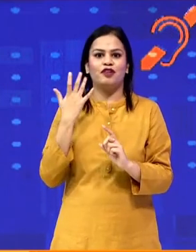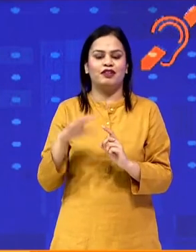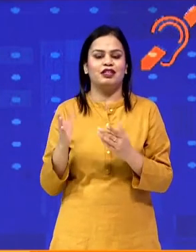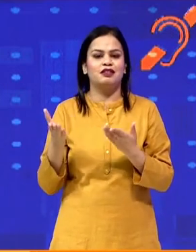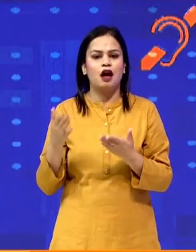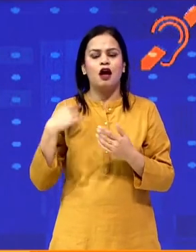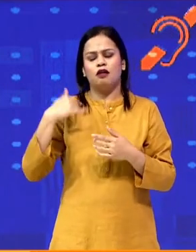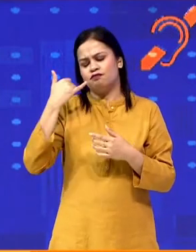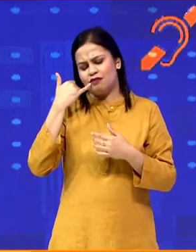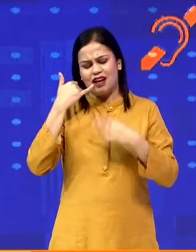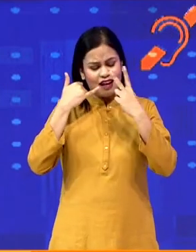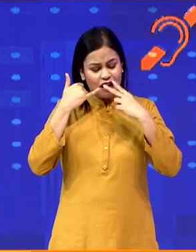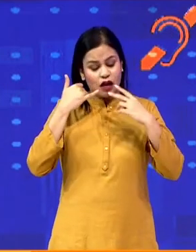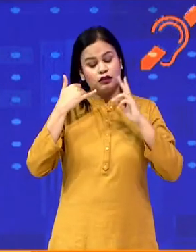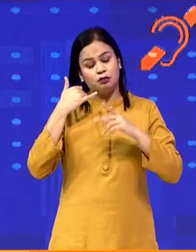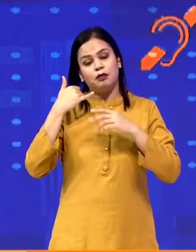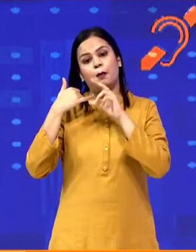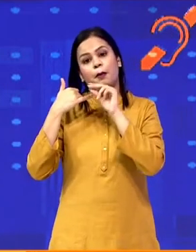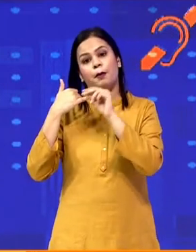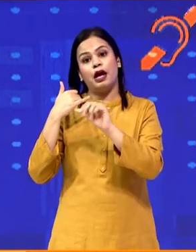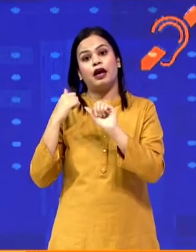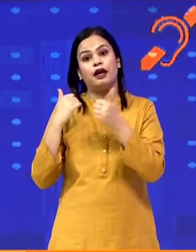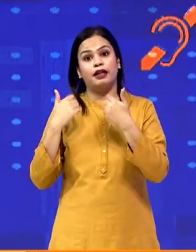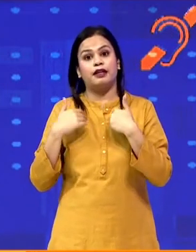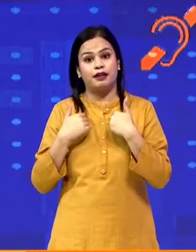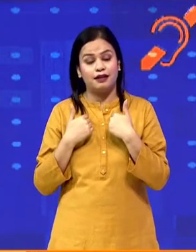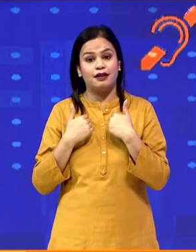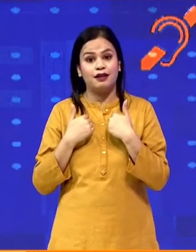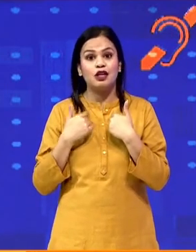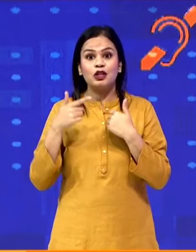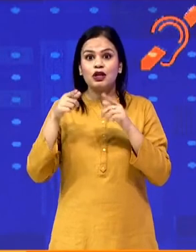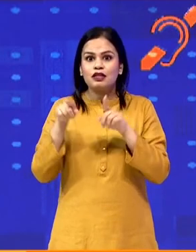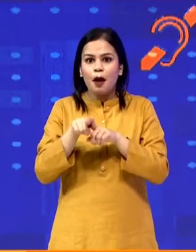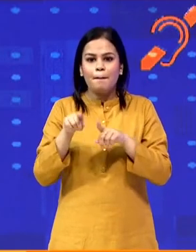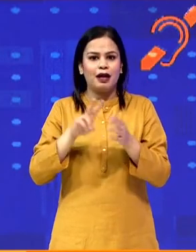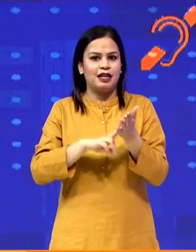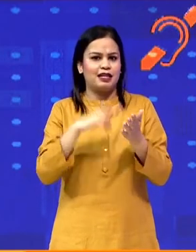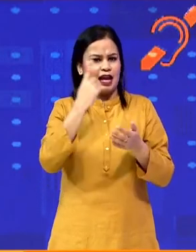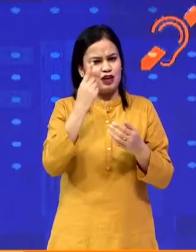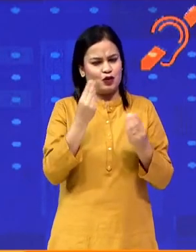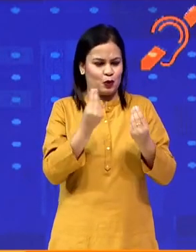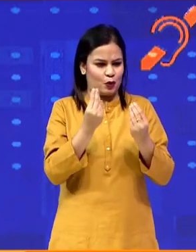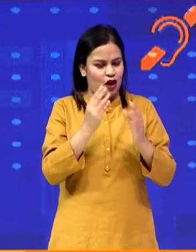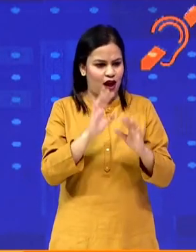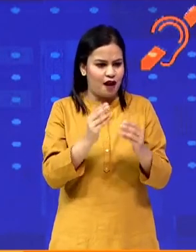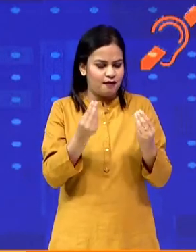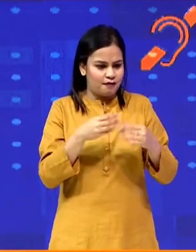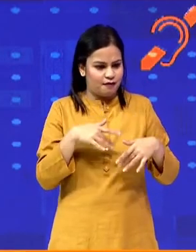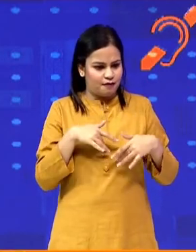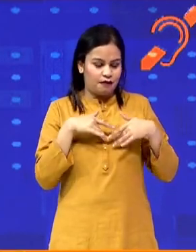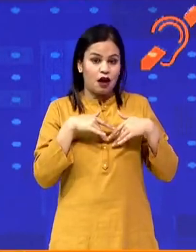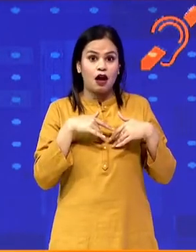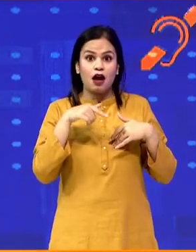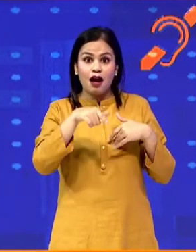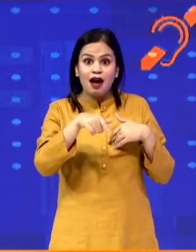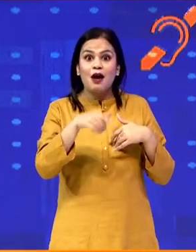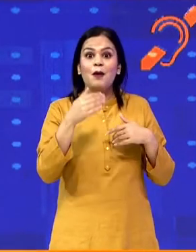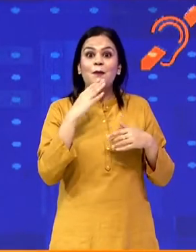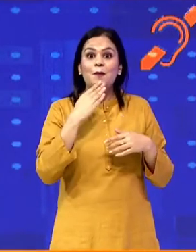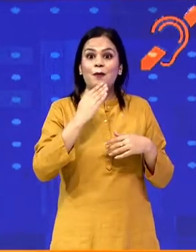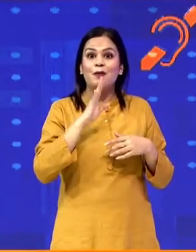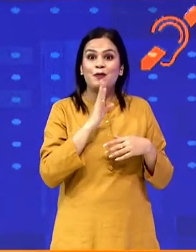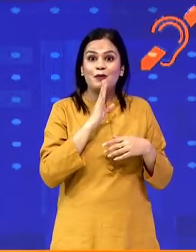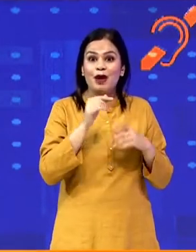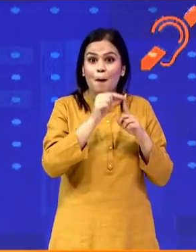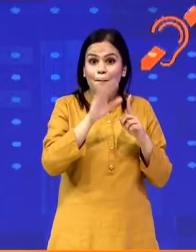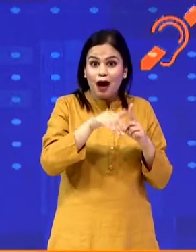उनसे बात की तो वह जो सोच यहां नेशनल लेवल पर थोड़ा आया लेकिन गुजरात में उसको बहुत लोगों ने